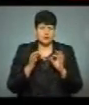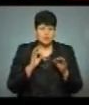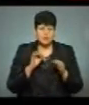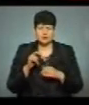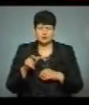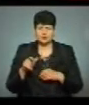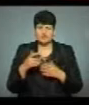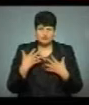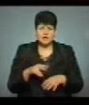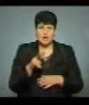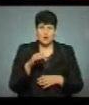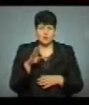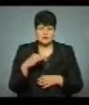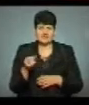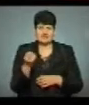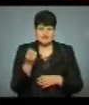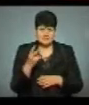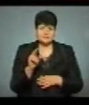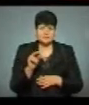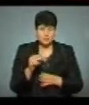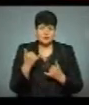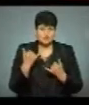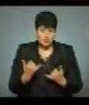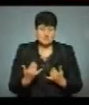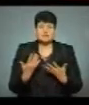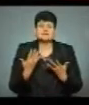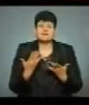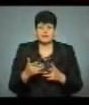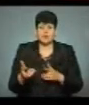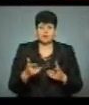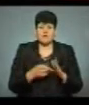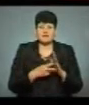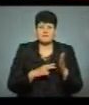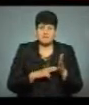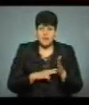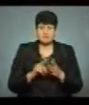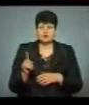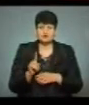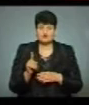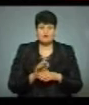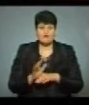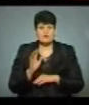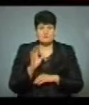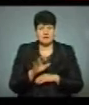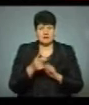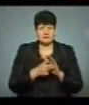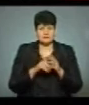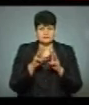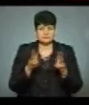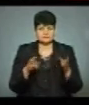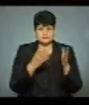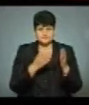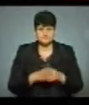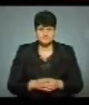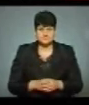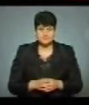лютий, 12 лютого сьогодні на календарі. Наскільки готовий план щодо відправлення вже до Кабміну? Ну,